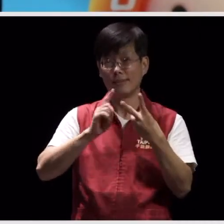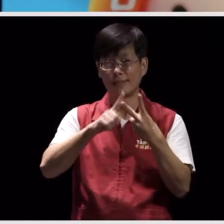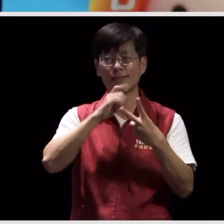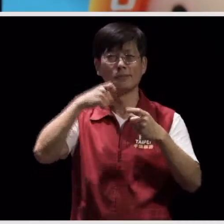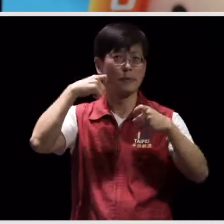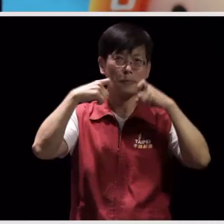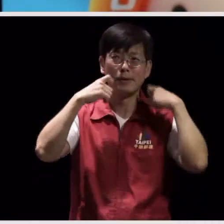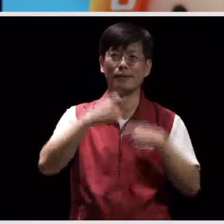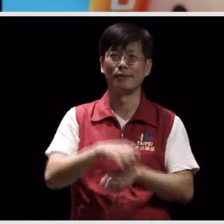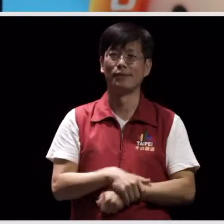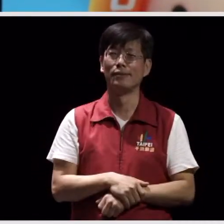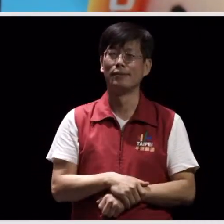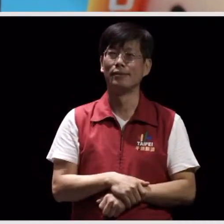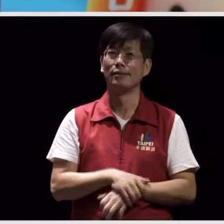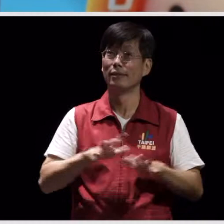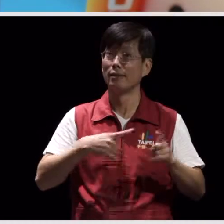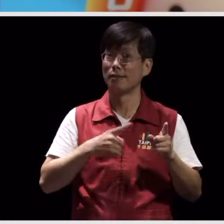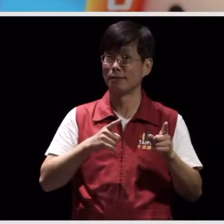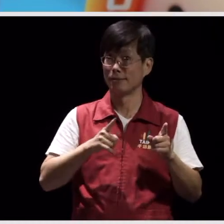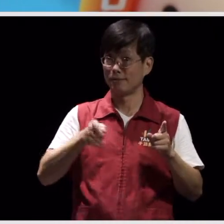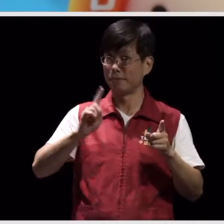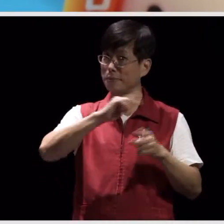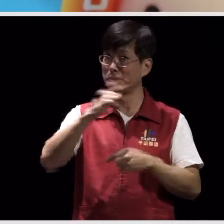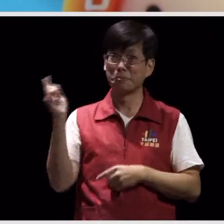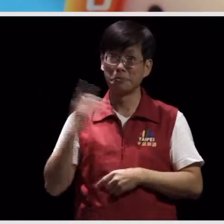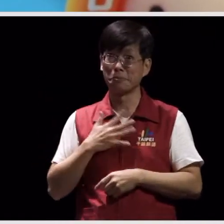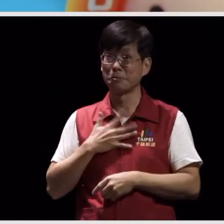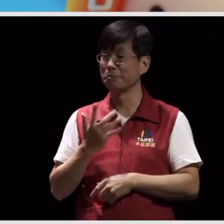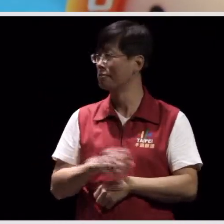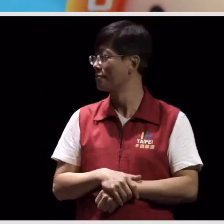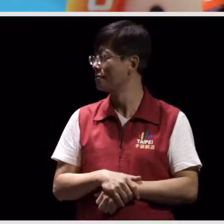事。我们先来看，有没有人知道这是什么东西的？